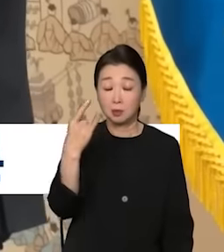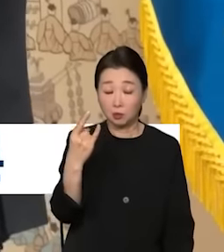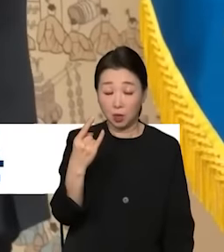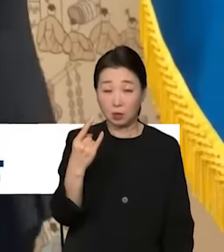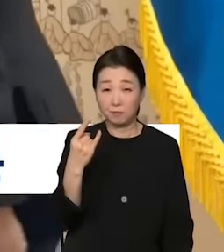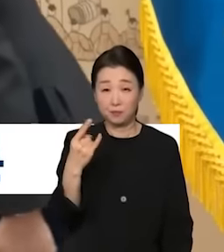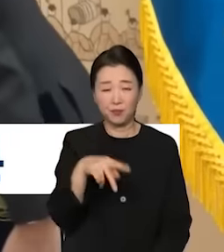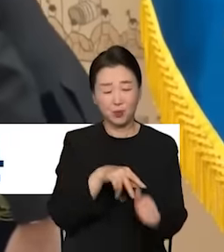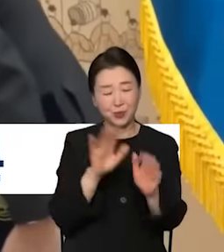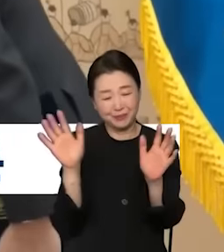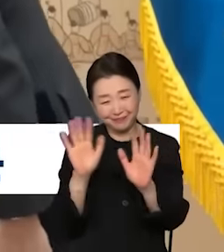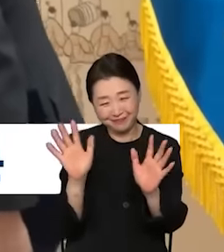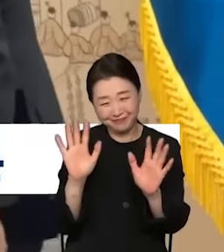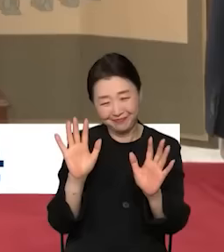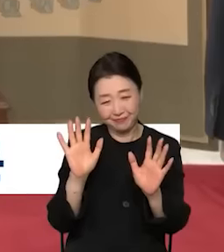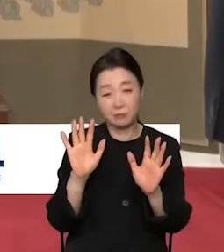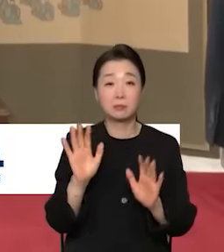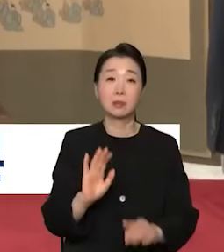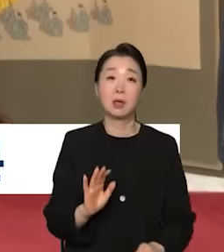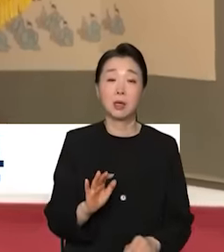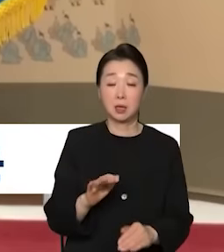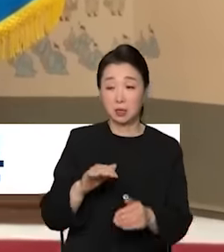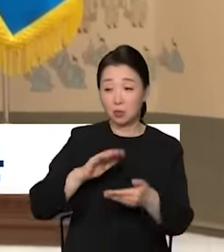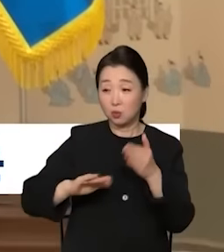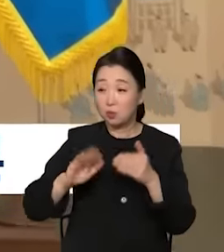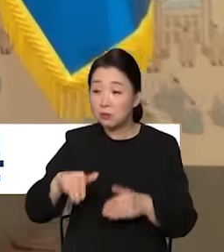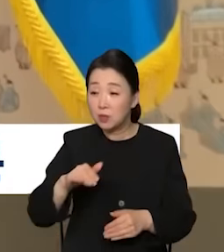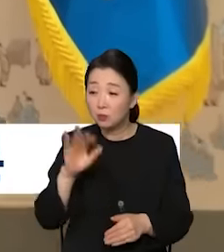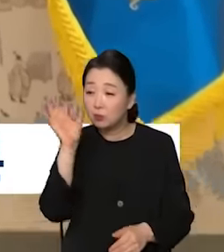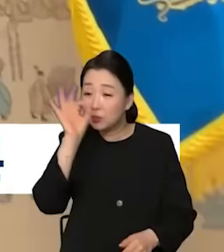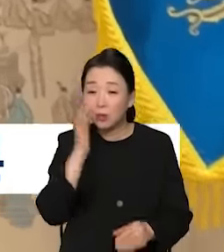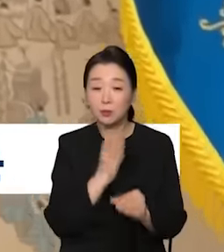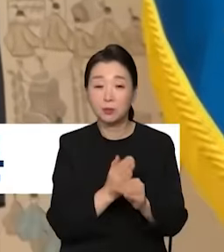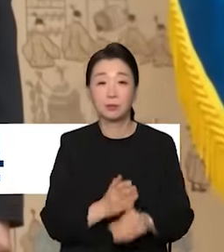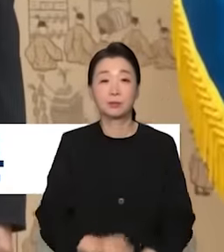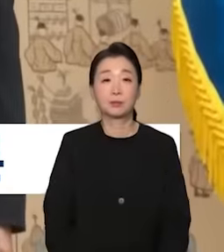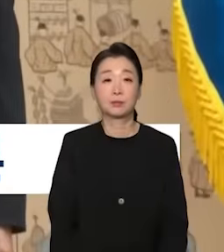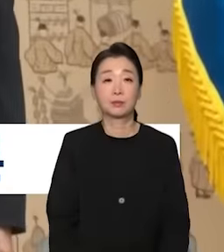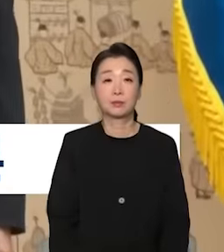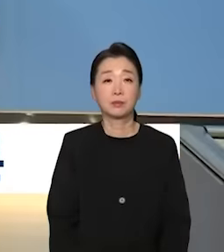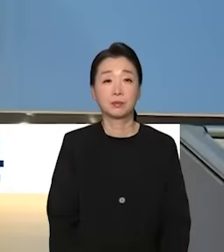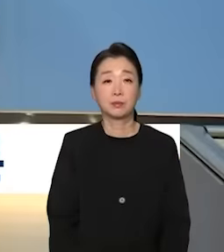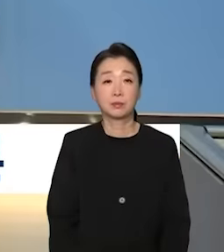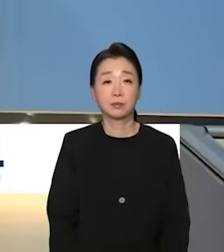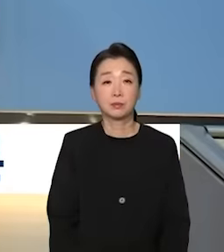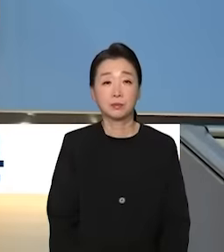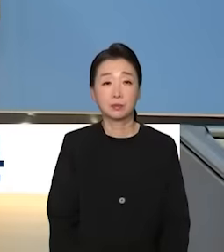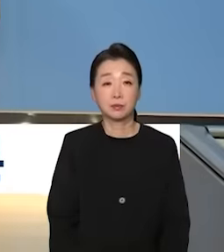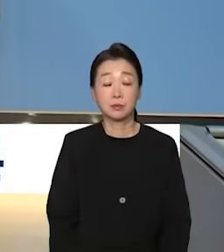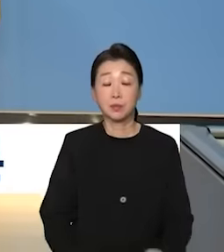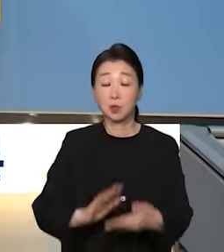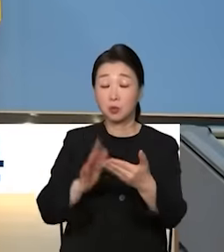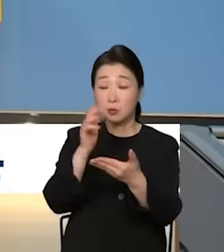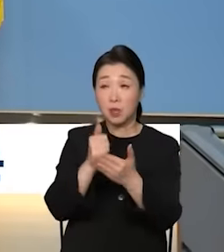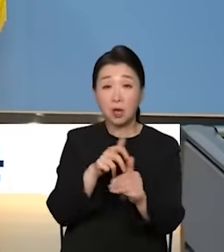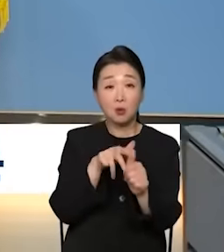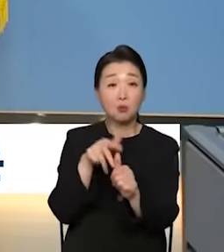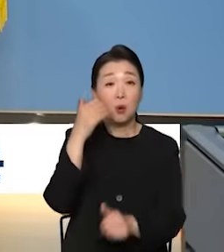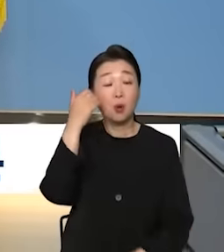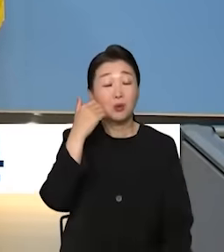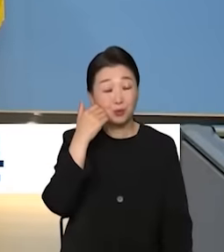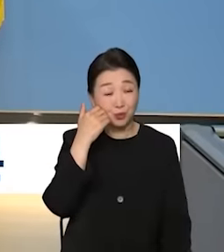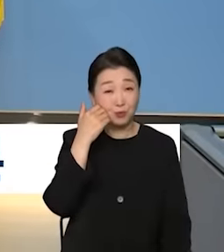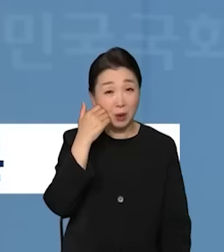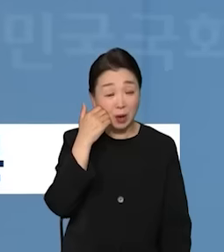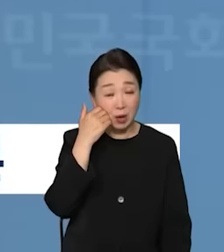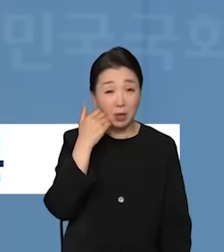후보직을 고사했고 윤 대통령은 후임자를 다시 물색 중인 것으로 확인됐습니다 후임 장관 후보로는 삼성 장군